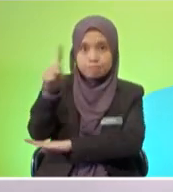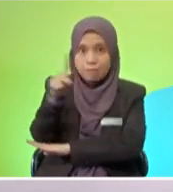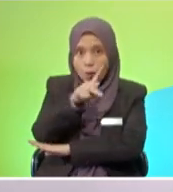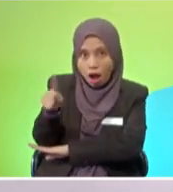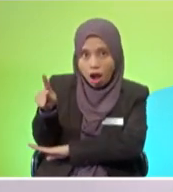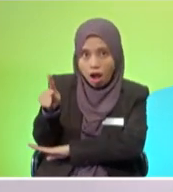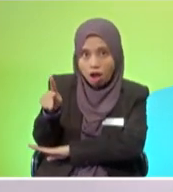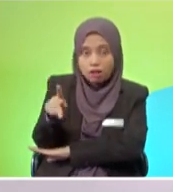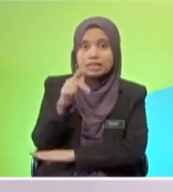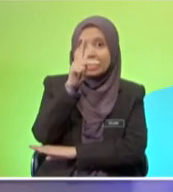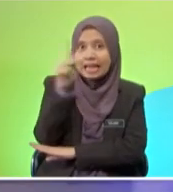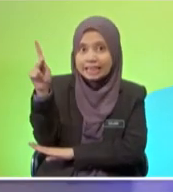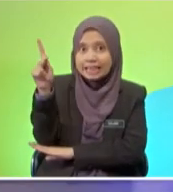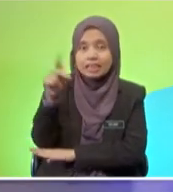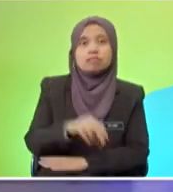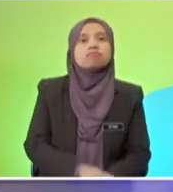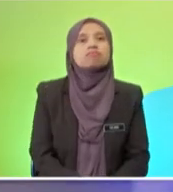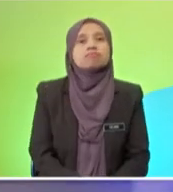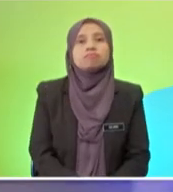ini dia